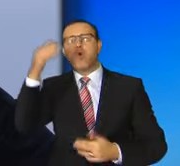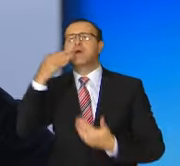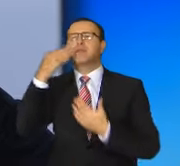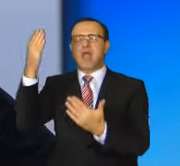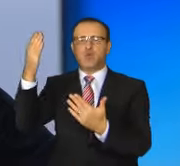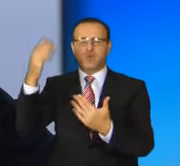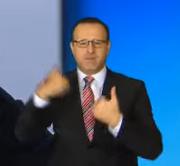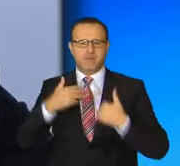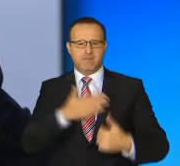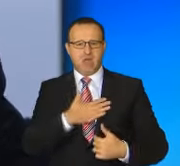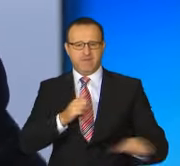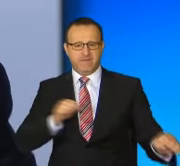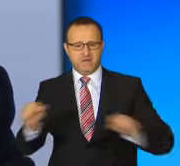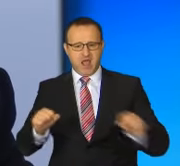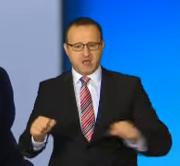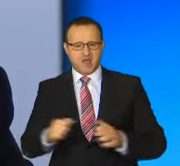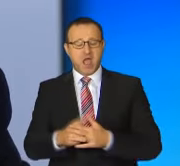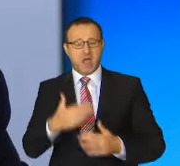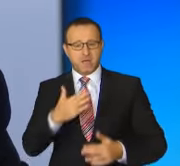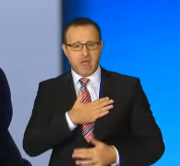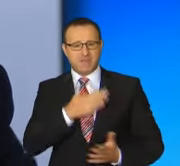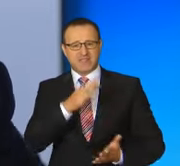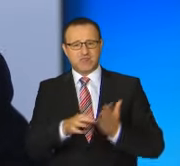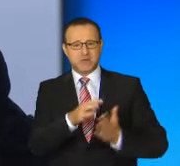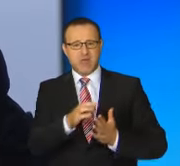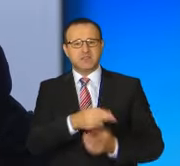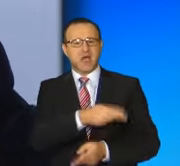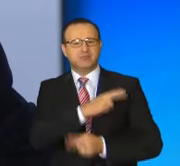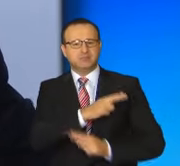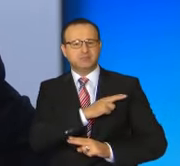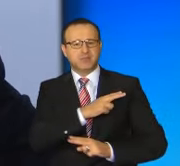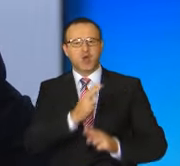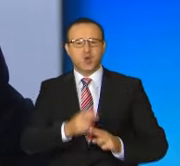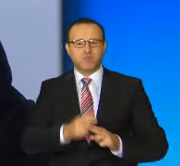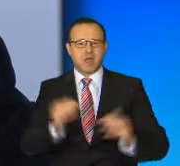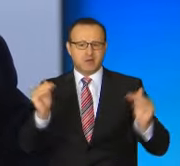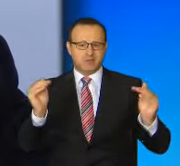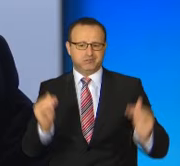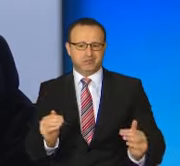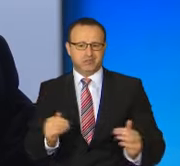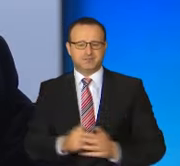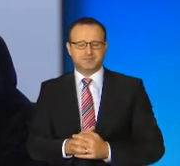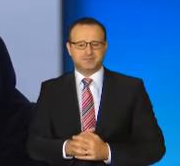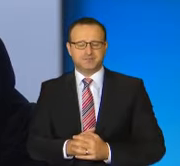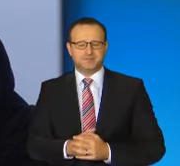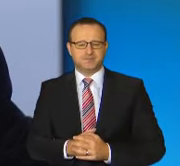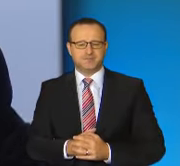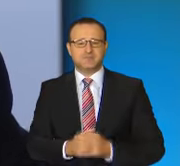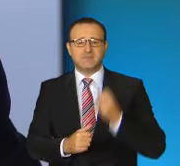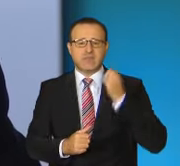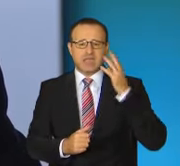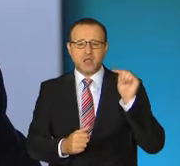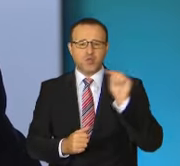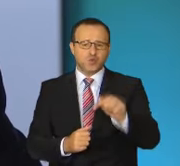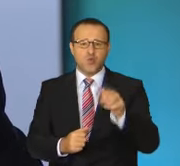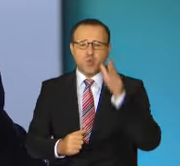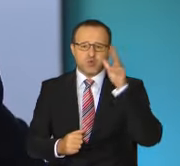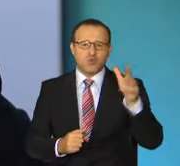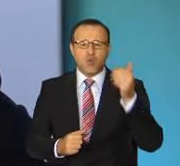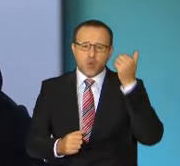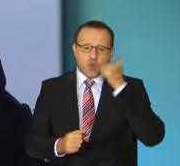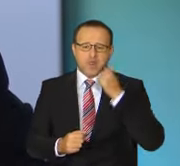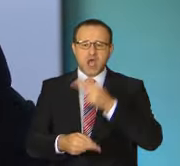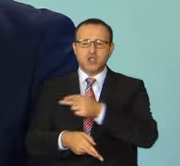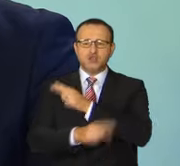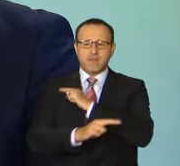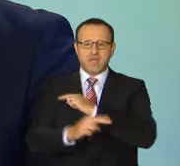máme takúto vládu, akú máme a že máme situáciu s umrtiami a s nakazenými, akú máme. Keď nám tu budú zomierať ľudia na ulici, potom